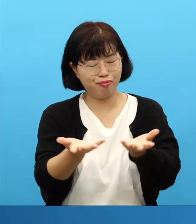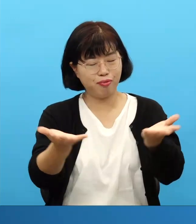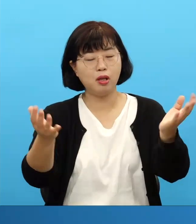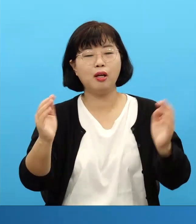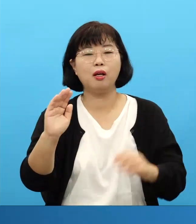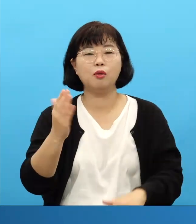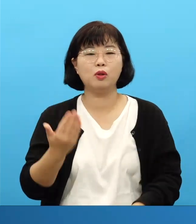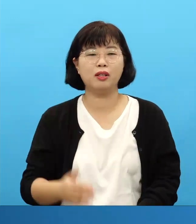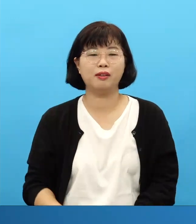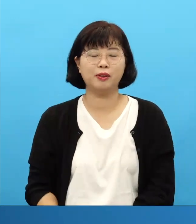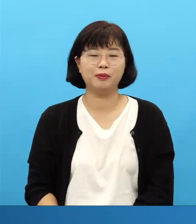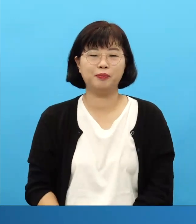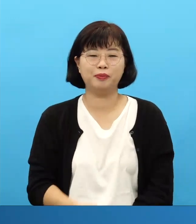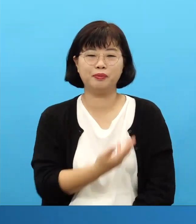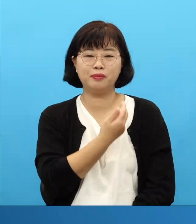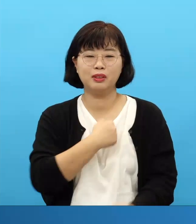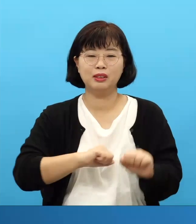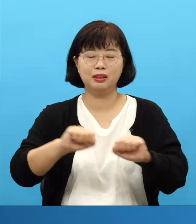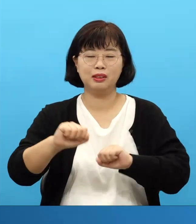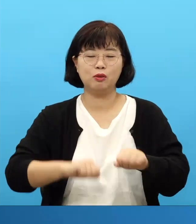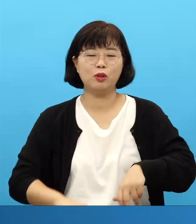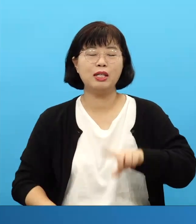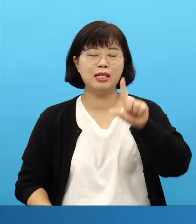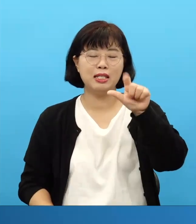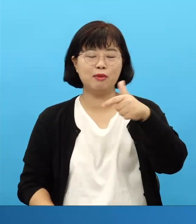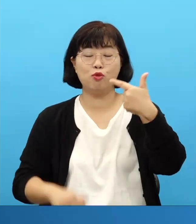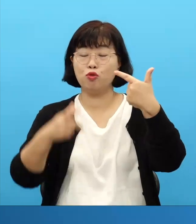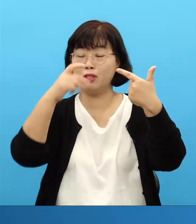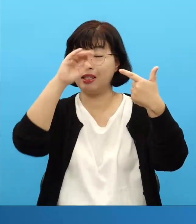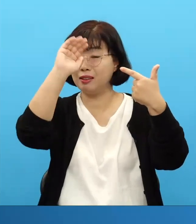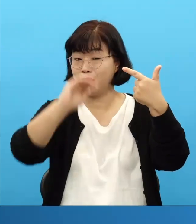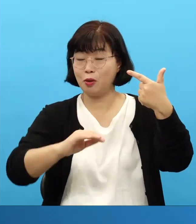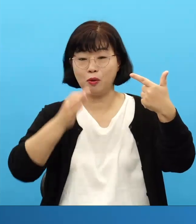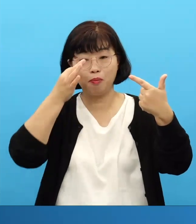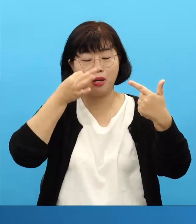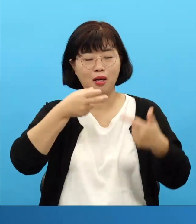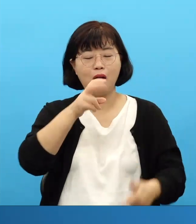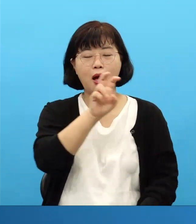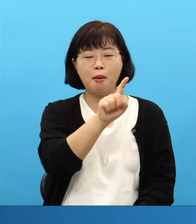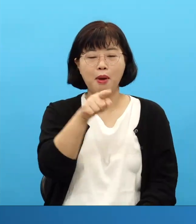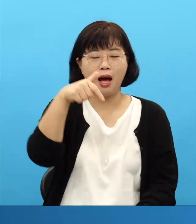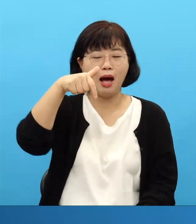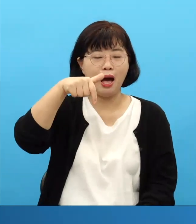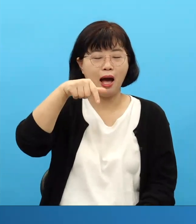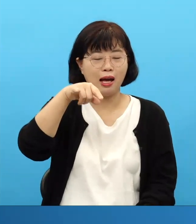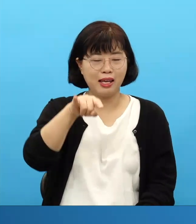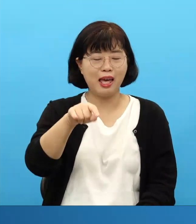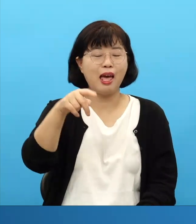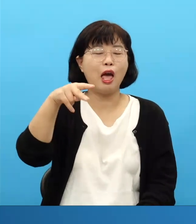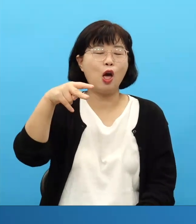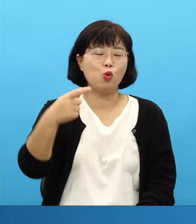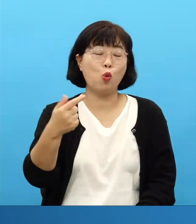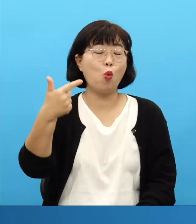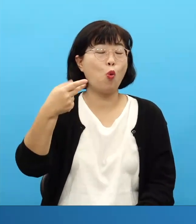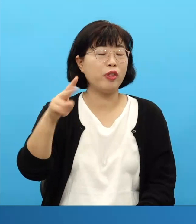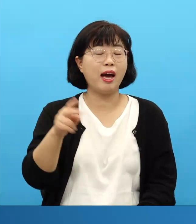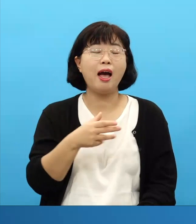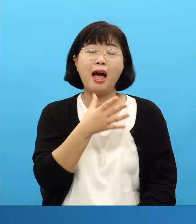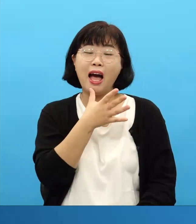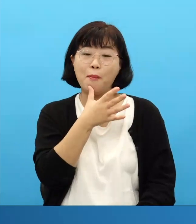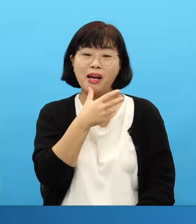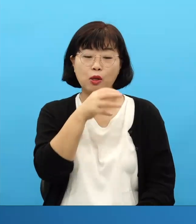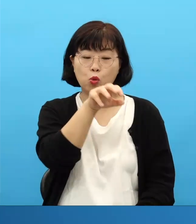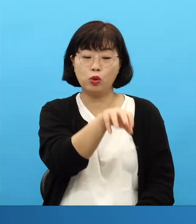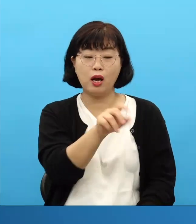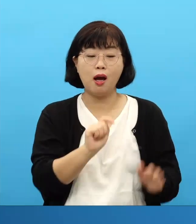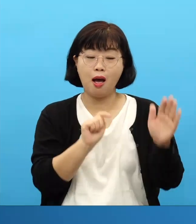turning point. 16장 6절에서 10절입니다. That's chapter 16, verse 마게도냐로. 6 through 10. Go to Macedonia. 그렇죠. Isn't that so?